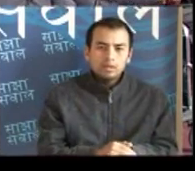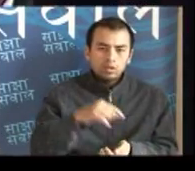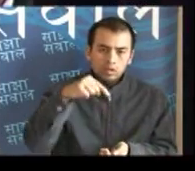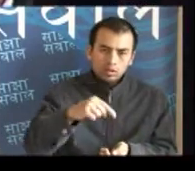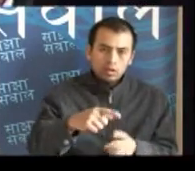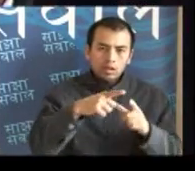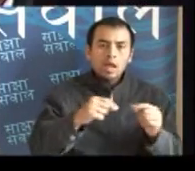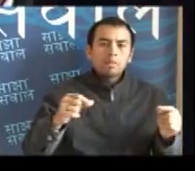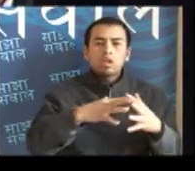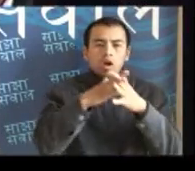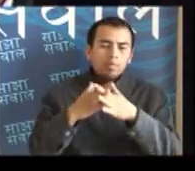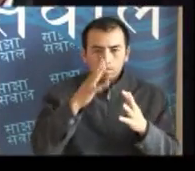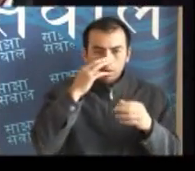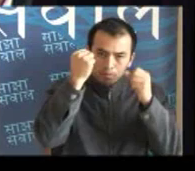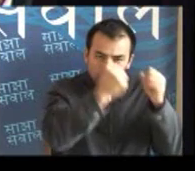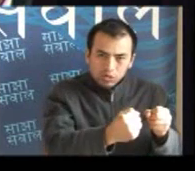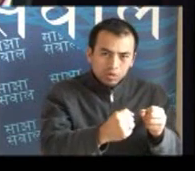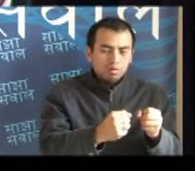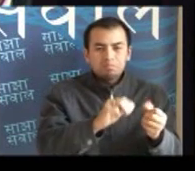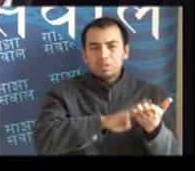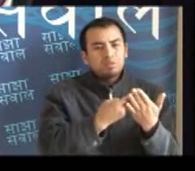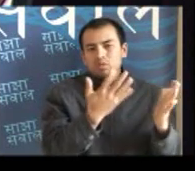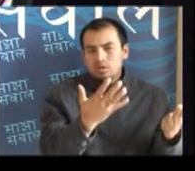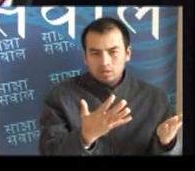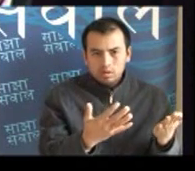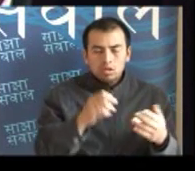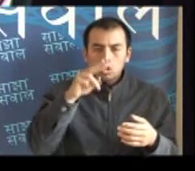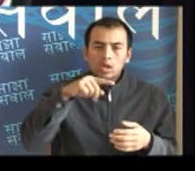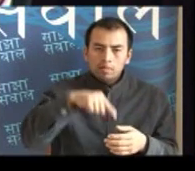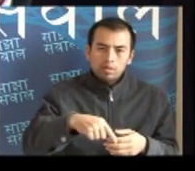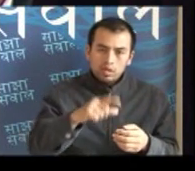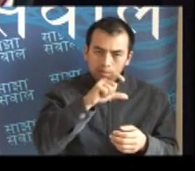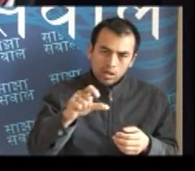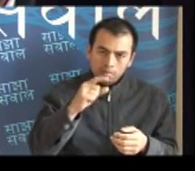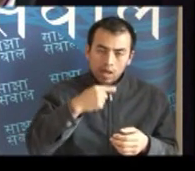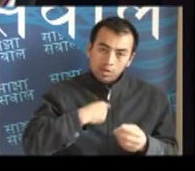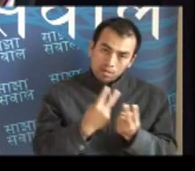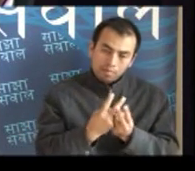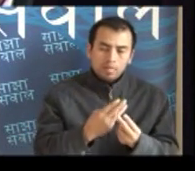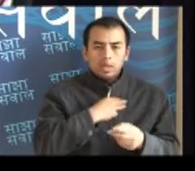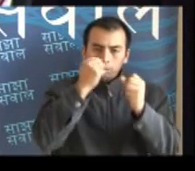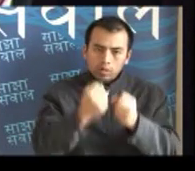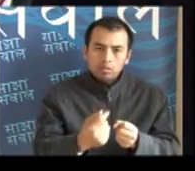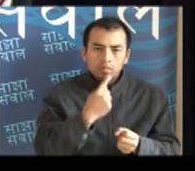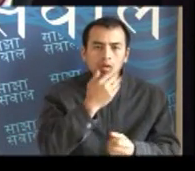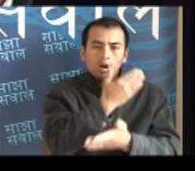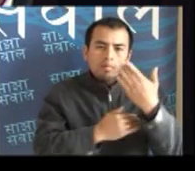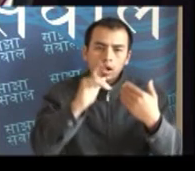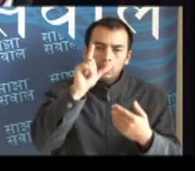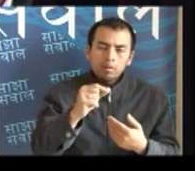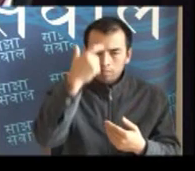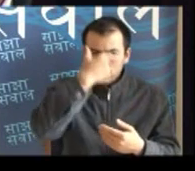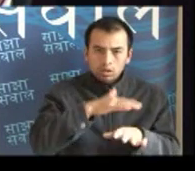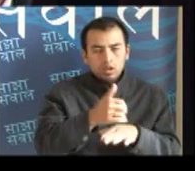यो जापान अमेरिकामा म हुनु र नहुनुले त्यति फरक नपार्ला, तर यहाँ हामी जस्ता केही व्यक्तिहरू भइदियौँ भने अपाङ्गता भएका